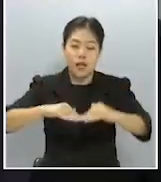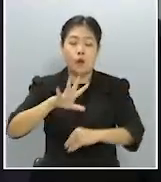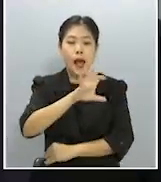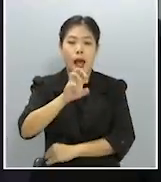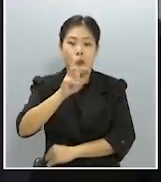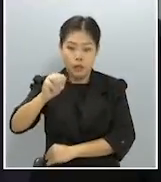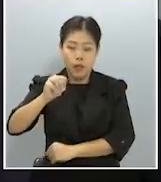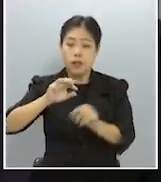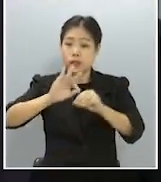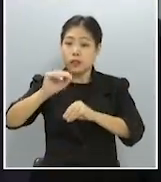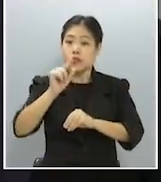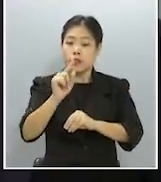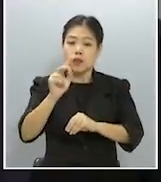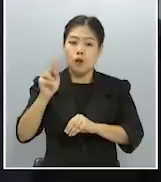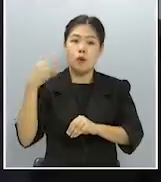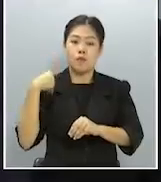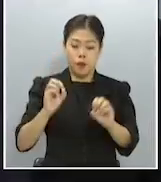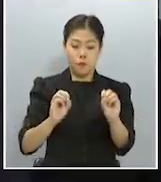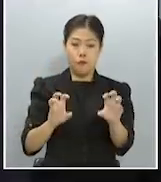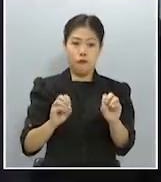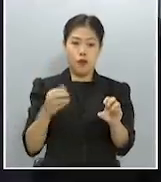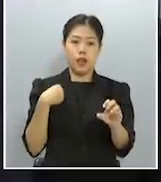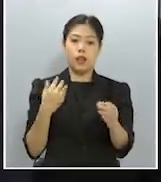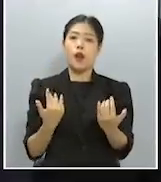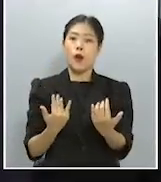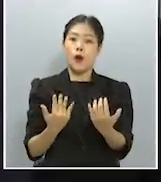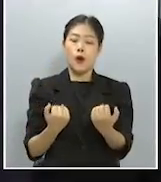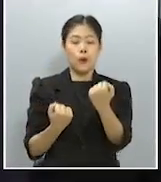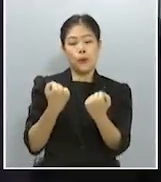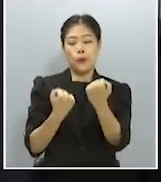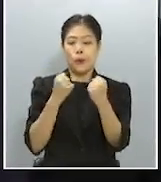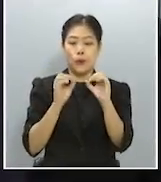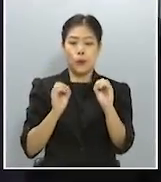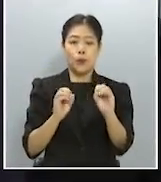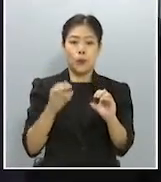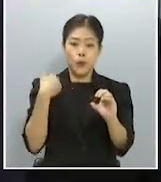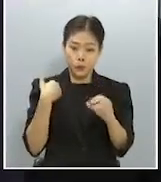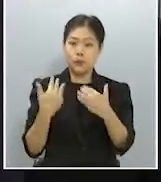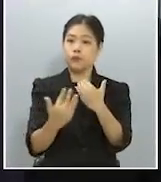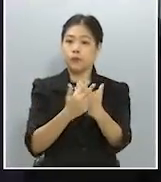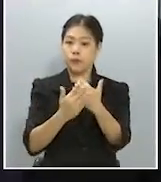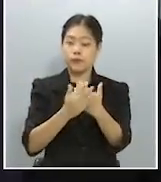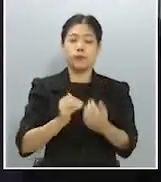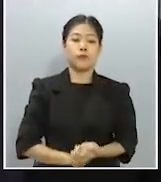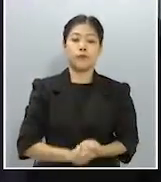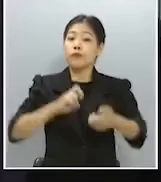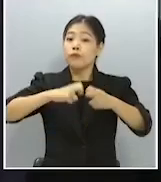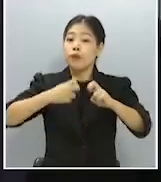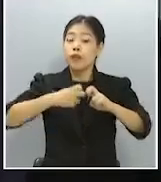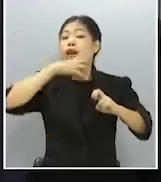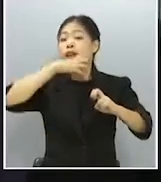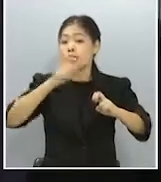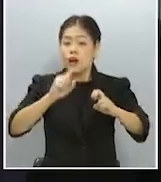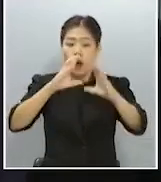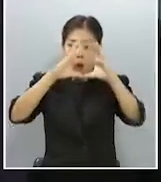1กิโลเมตรให้ใช้สัญญาณไฟหน้ารถชะลอความเร็วเวลาสัญจรผ่านหมอกหนาๆกันด้วยนะคะรวมถึงปัญหาที่มีอยู่เดิมค่ะคือหมอก